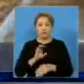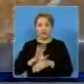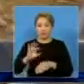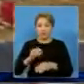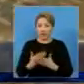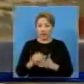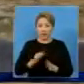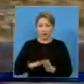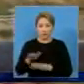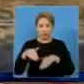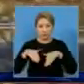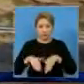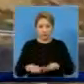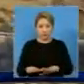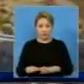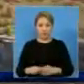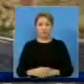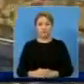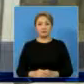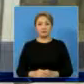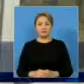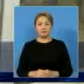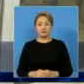мәселесі толық шешілмек.